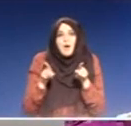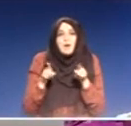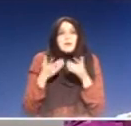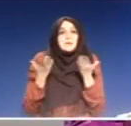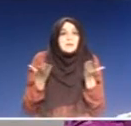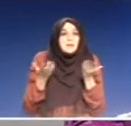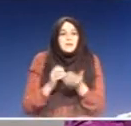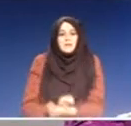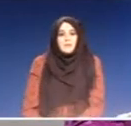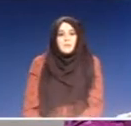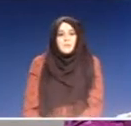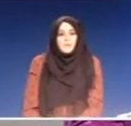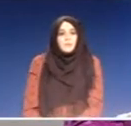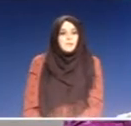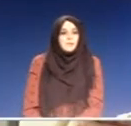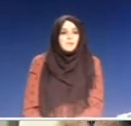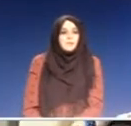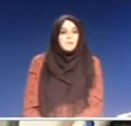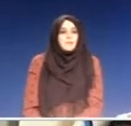façon